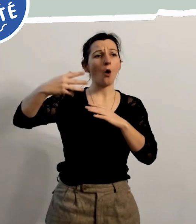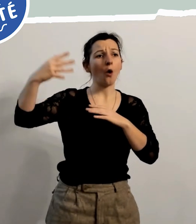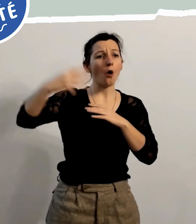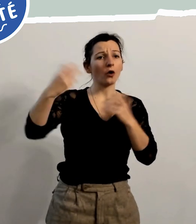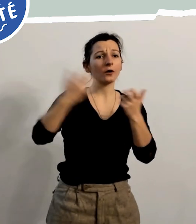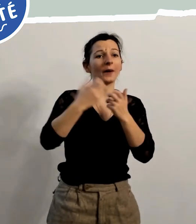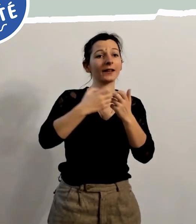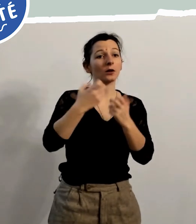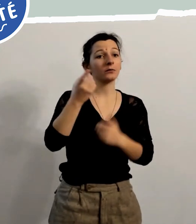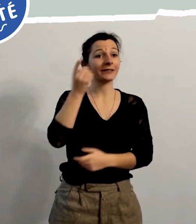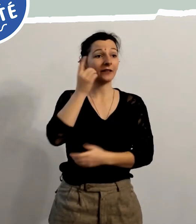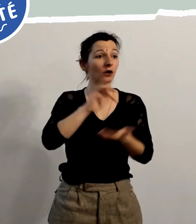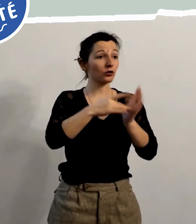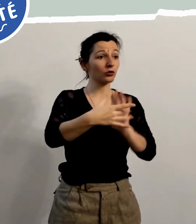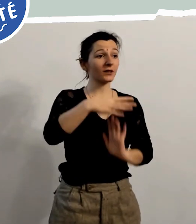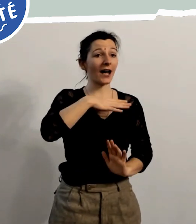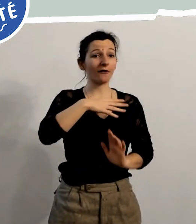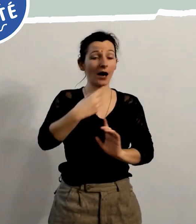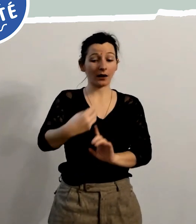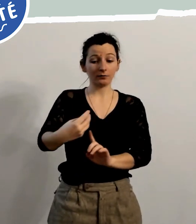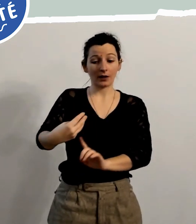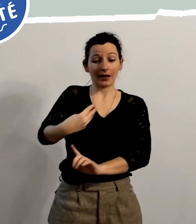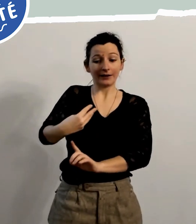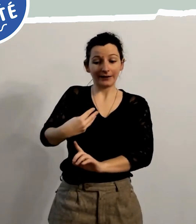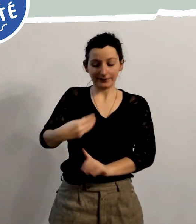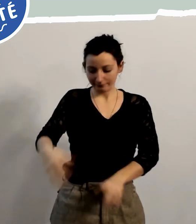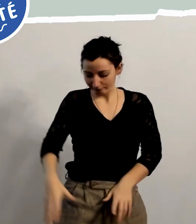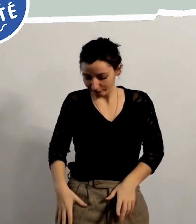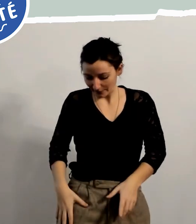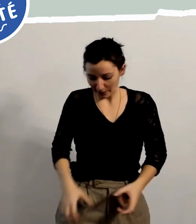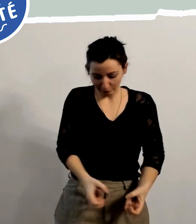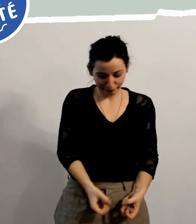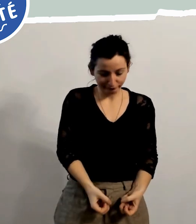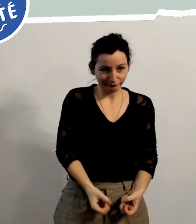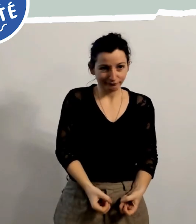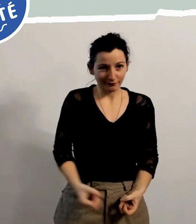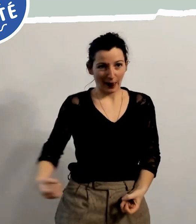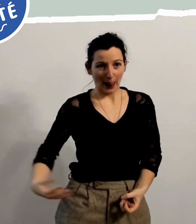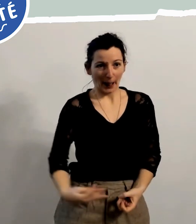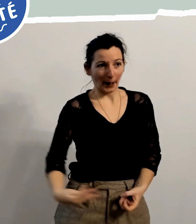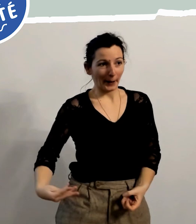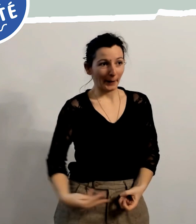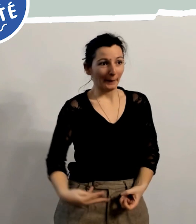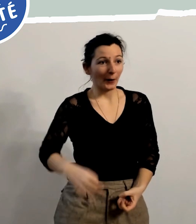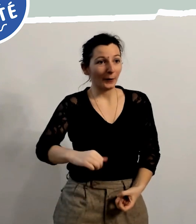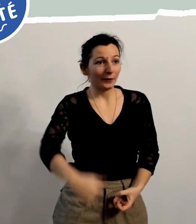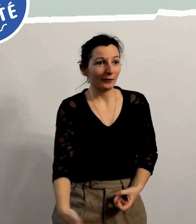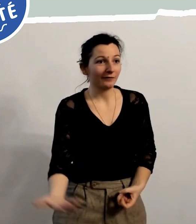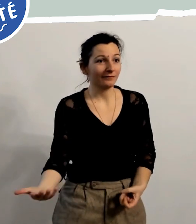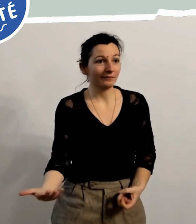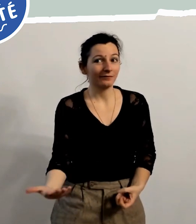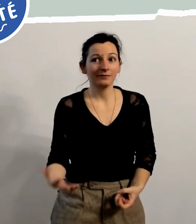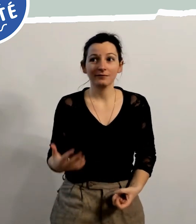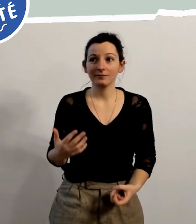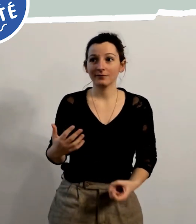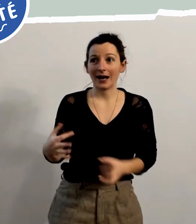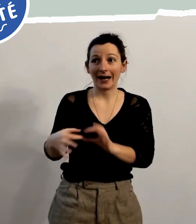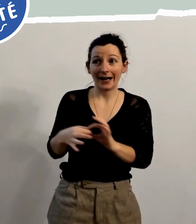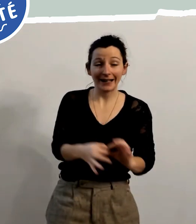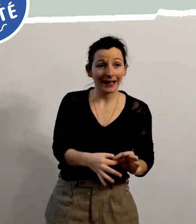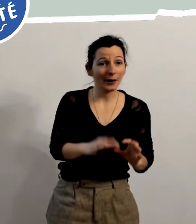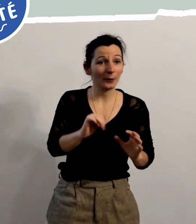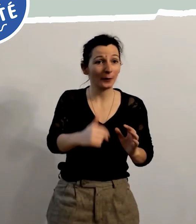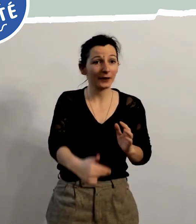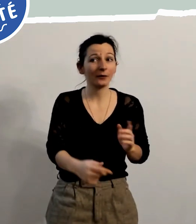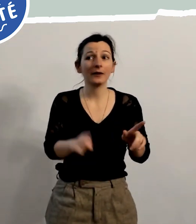téléphones, on en a tous dans la poche, juste à côté des testicules, par hasard. Enfin, donc ça touche directement. Et encore